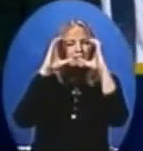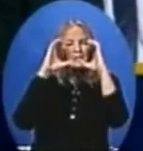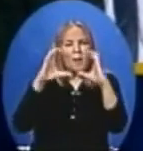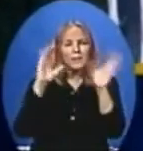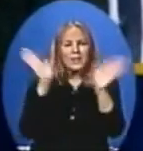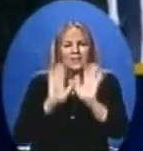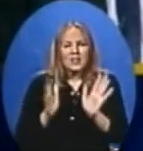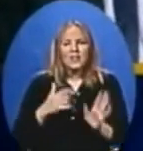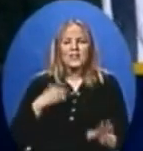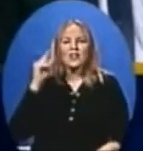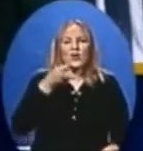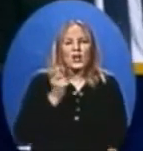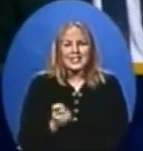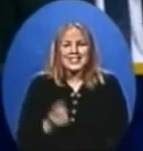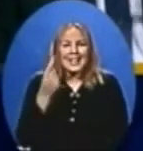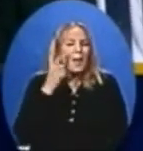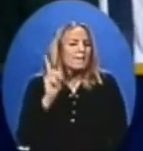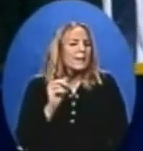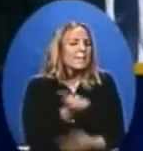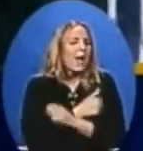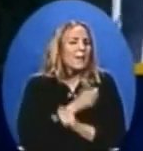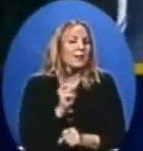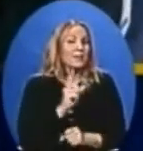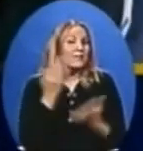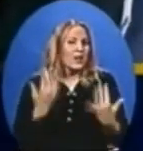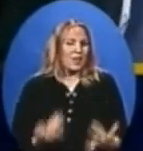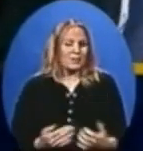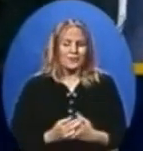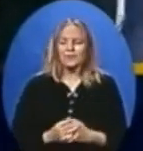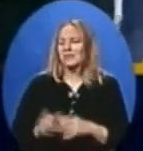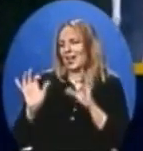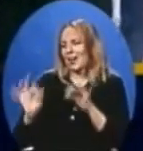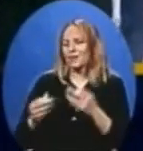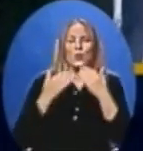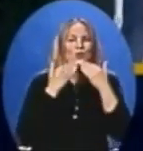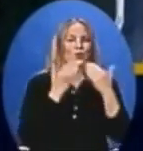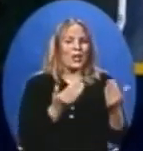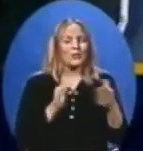בטלוויזיה, ואני אבוא לכנסת, אני אראה מי מחבק את מי, כמה. אכן. תודה רבה לך. כל טוב.